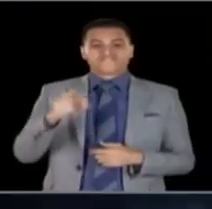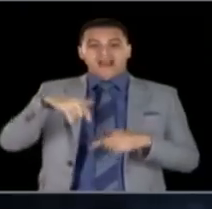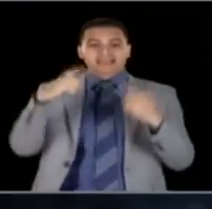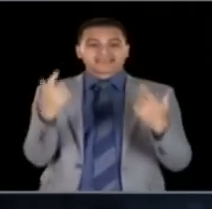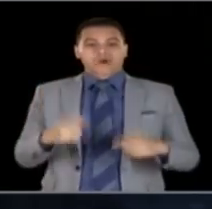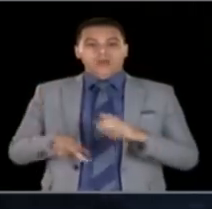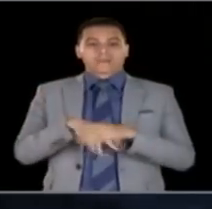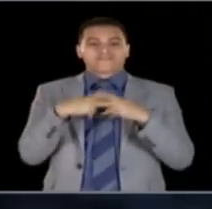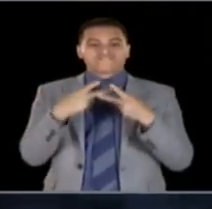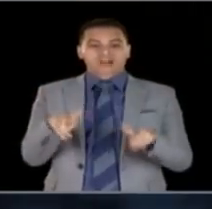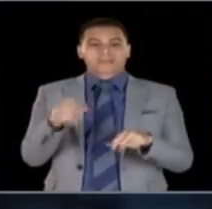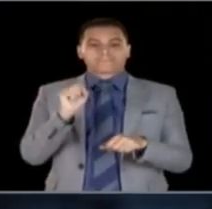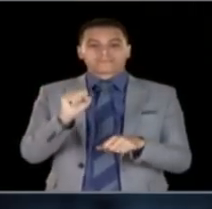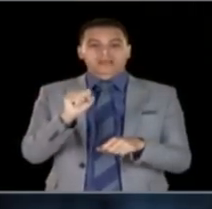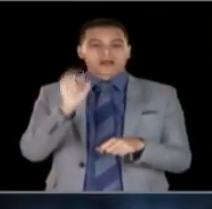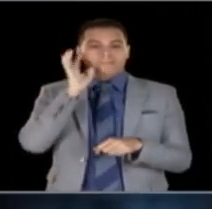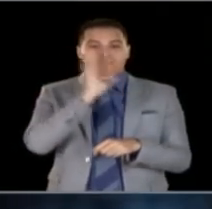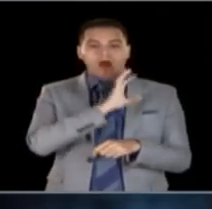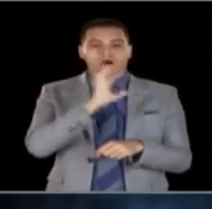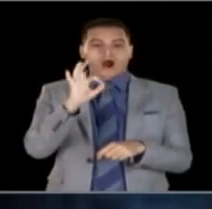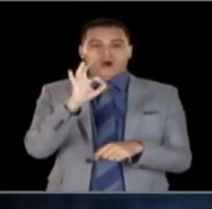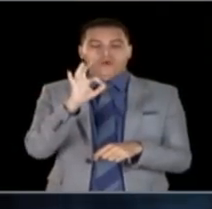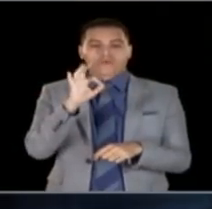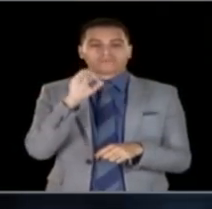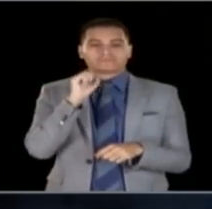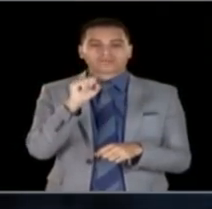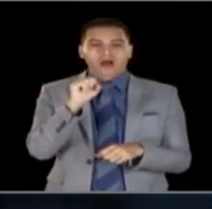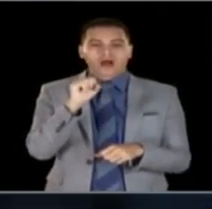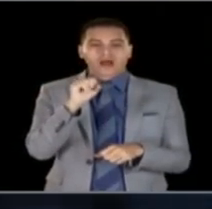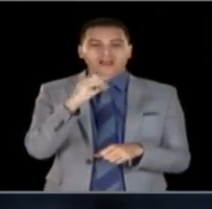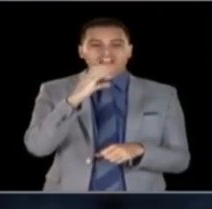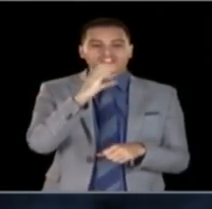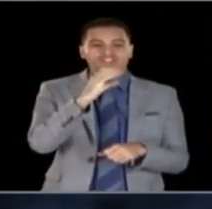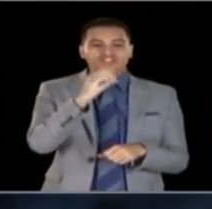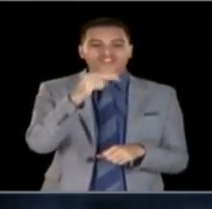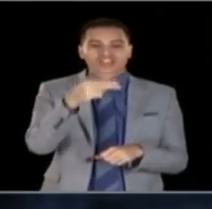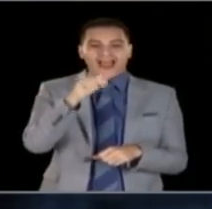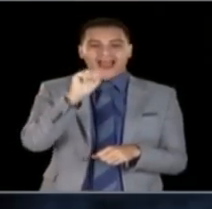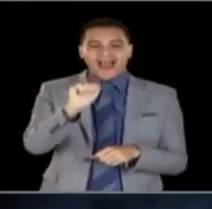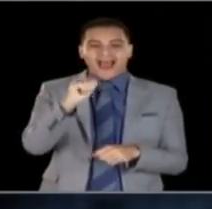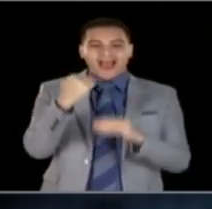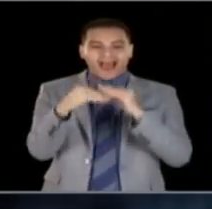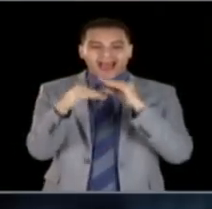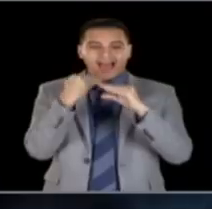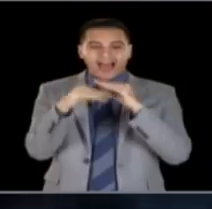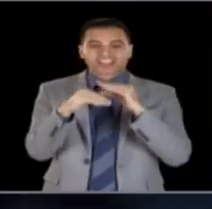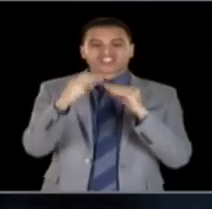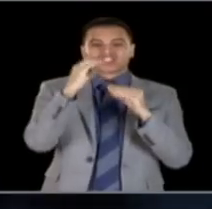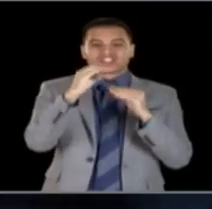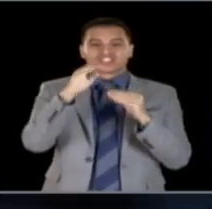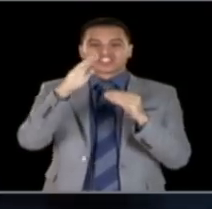من أي دولة تم إطلاق روبوت شات جي بي تي عام